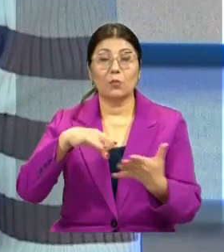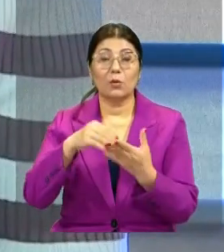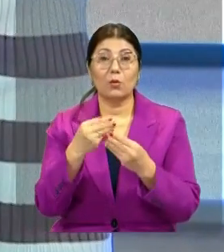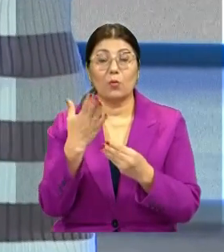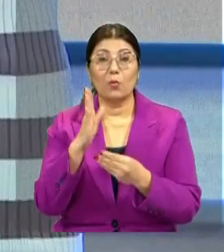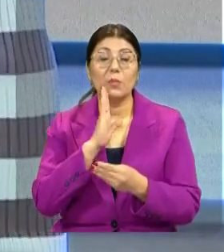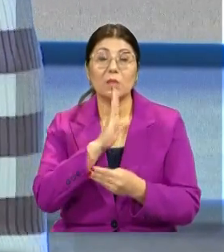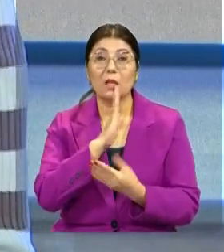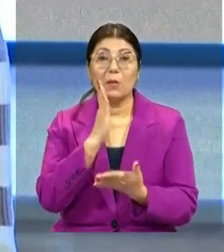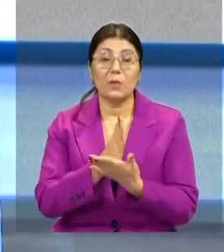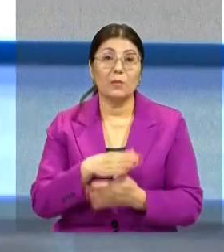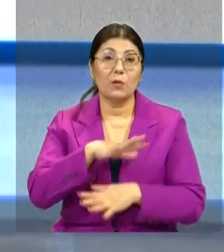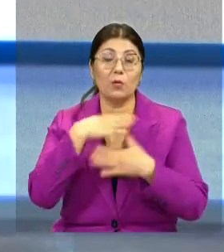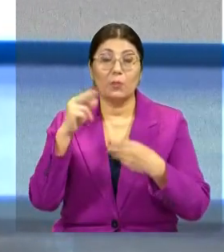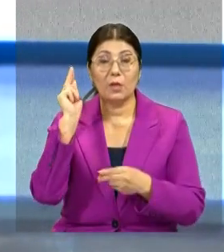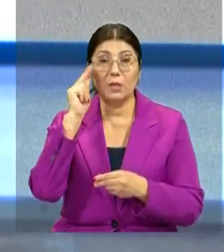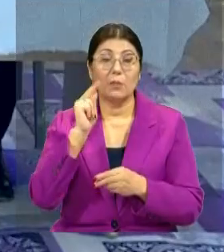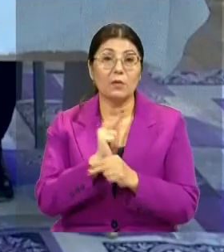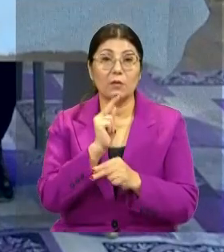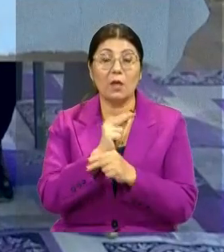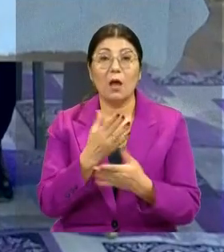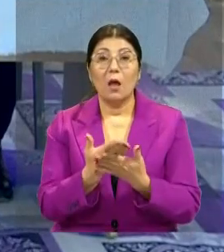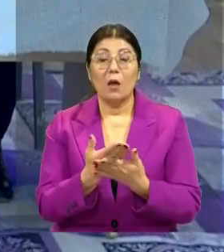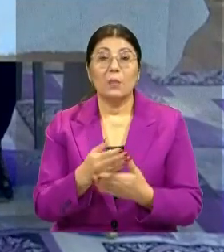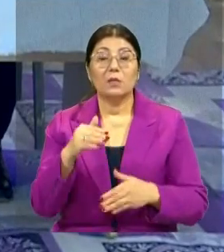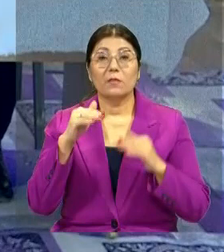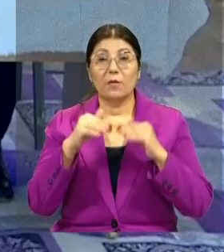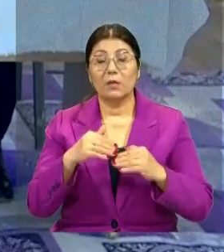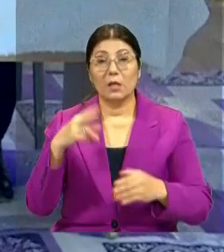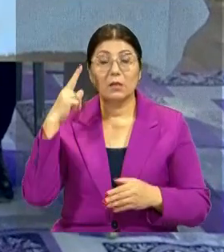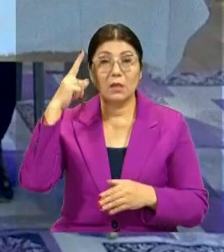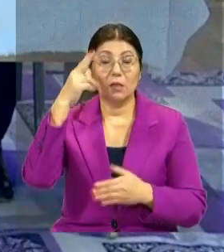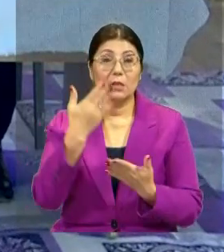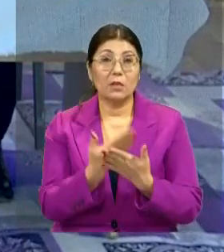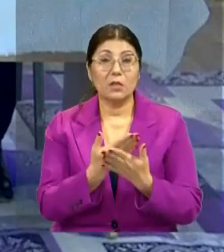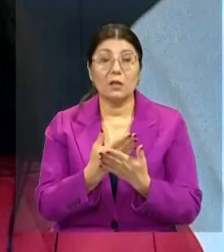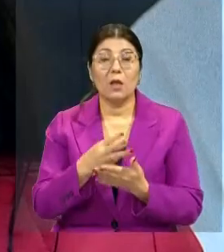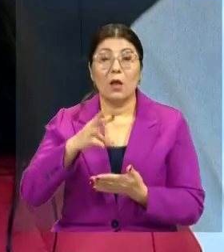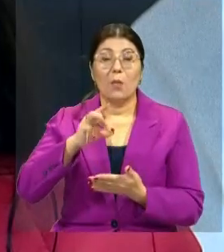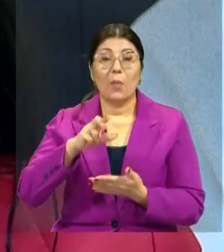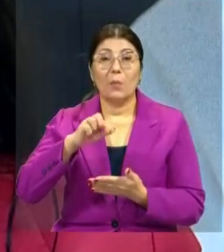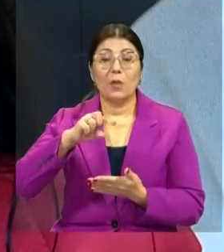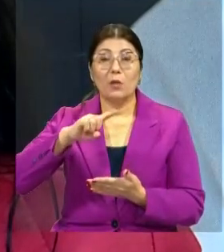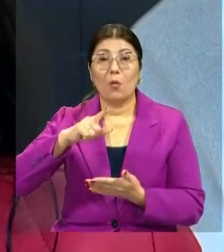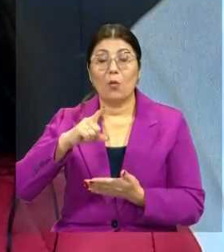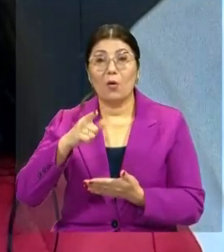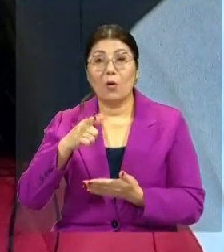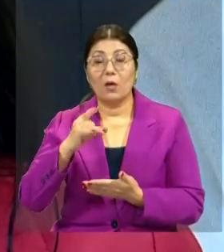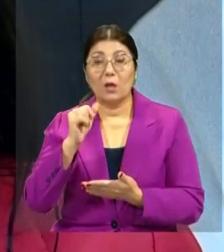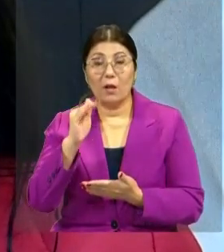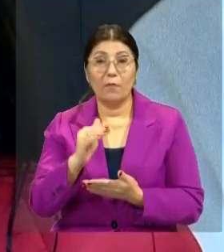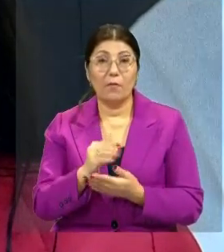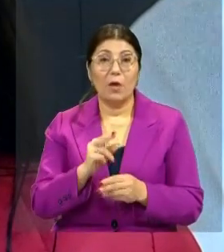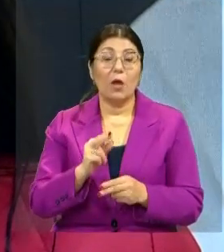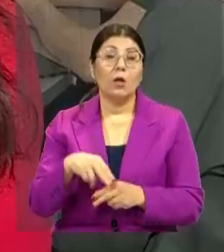Орталықтың арқасында кеншіктер бірқатар мамандықтарды игеруде. Айталық тігінші, шаштараз, сондай-ақ заманауи мамандықтың бірі мобилография, флористикасында